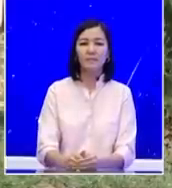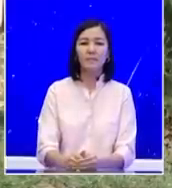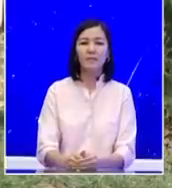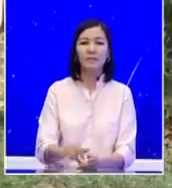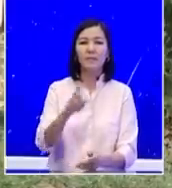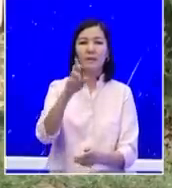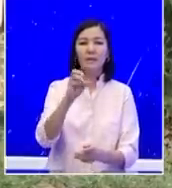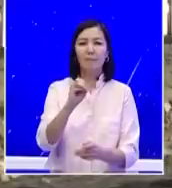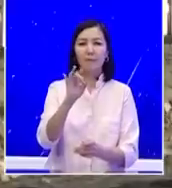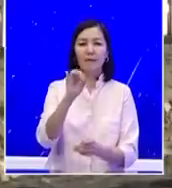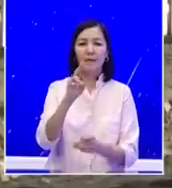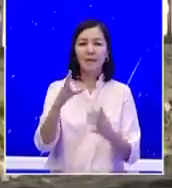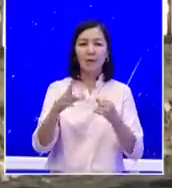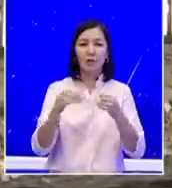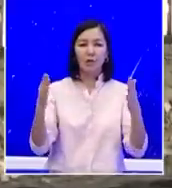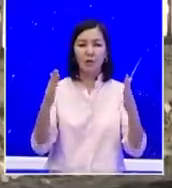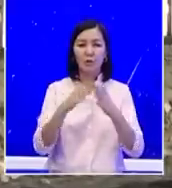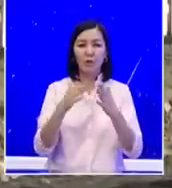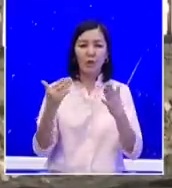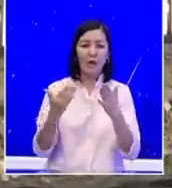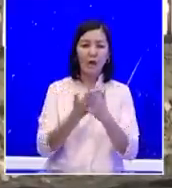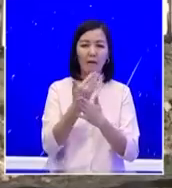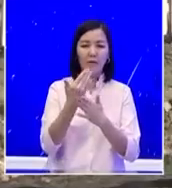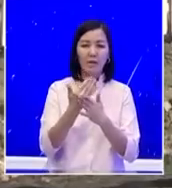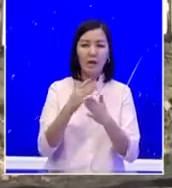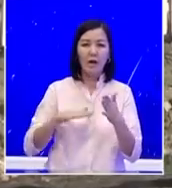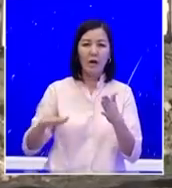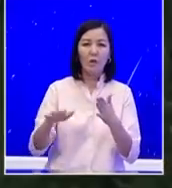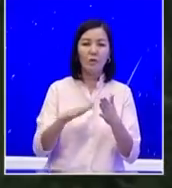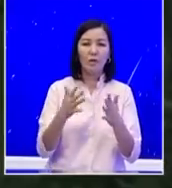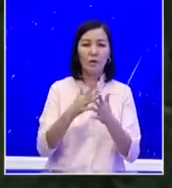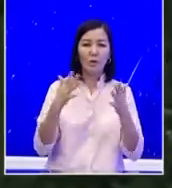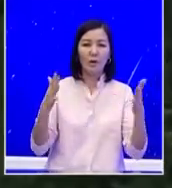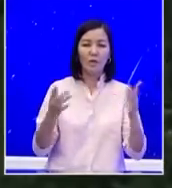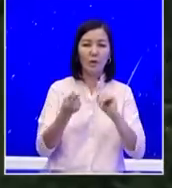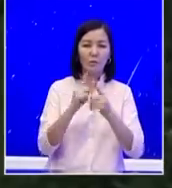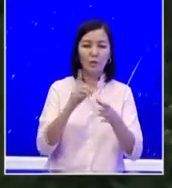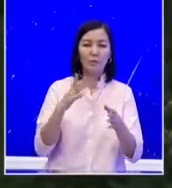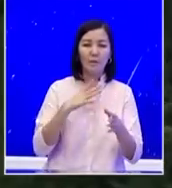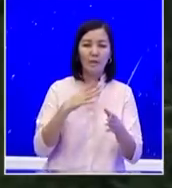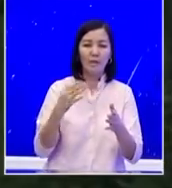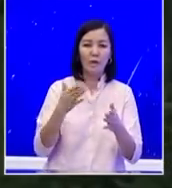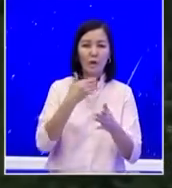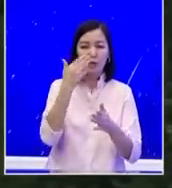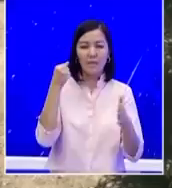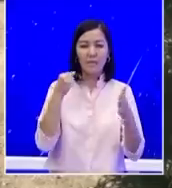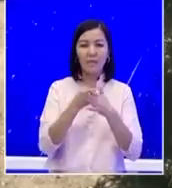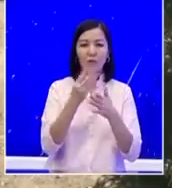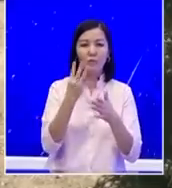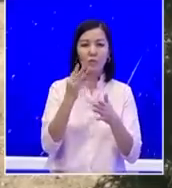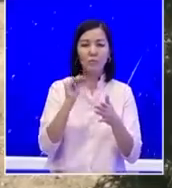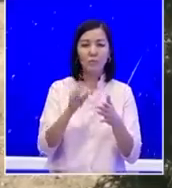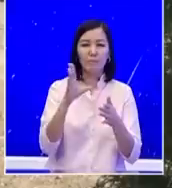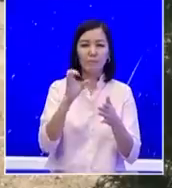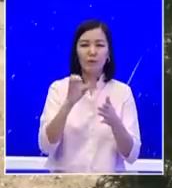Береке коттедж қалашығы, қалаға жаңадан қосылған жас аудан, аумағы күннен күнге түрленіп келеді. Жас шыққанша мұнда 3,5 мың түп тал